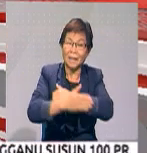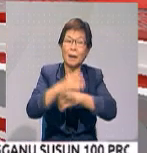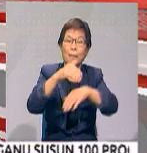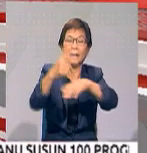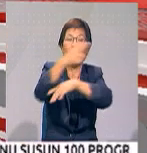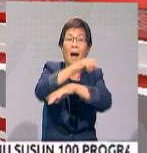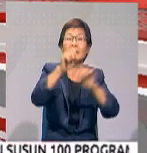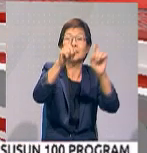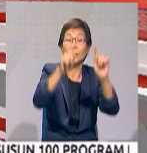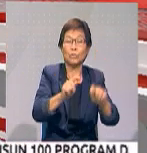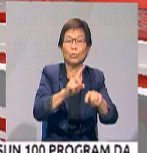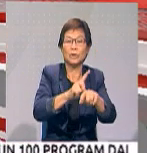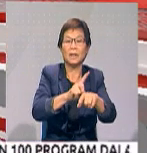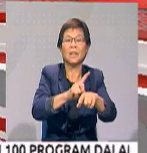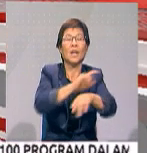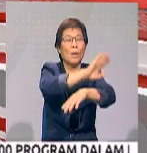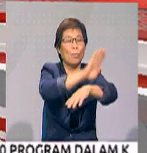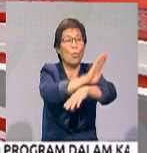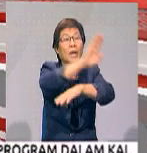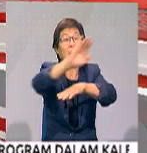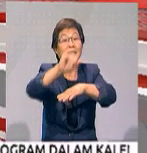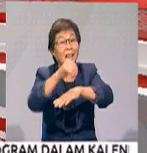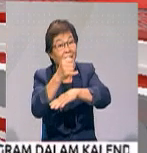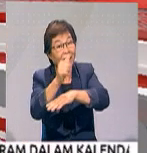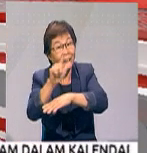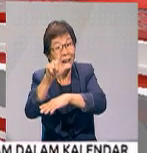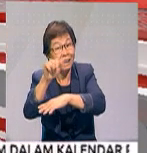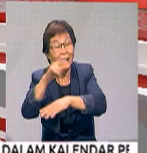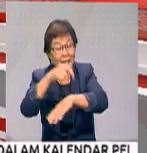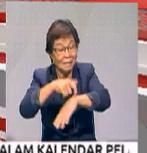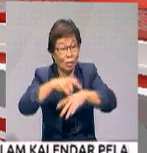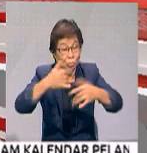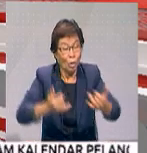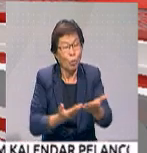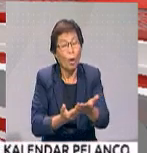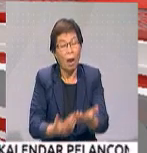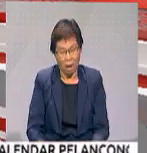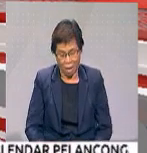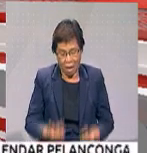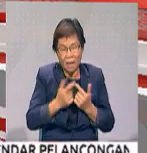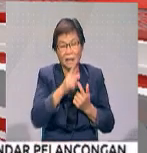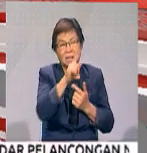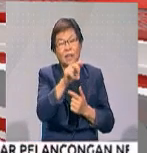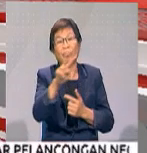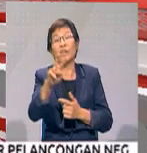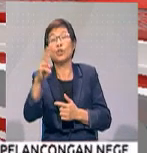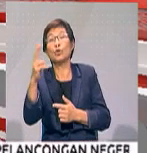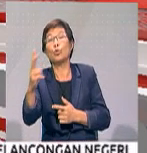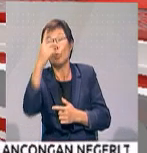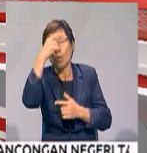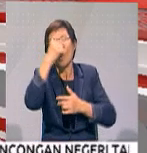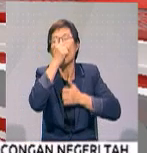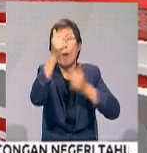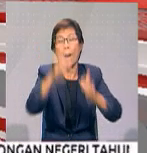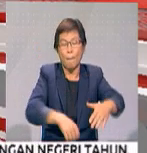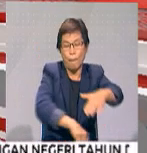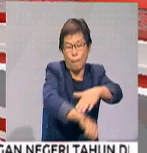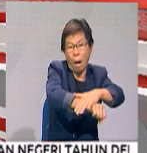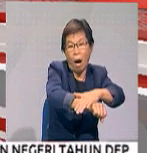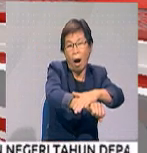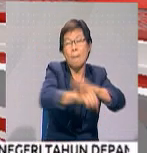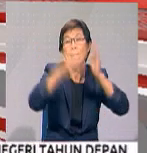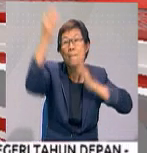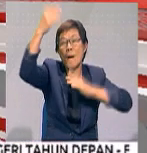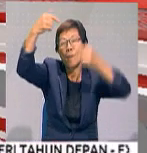Kompleks Sukan Kuala Lumpur, Bukit Jalil. Dan ketika ini secara langsung di TV2, Buat peminat-peminat bola sepak, Harimau